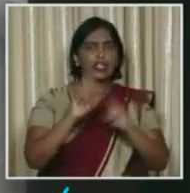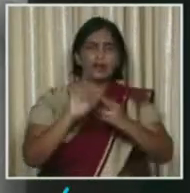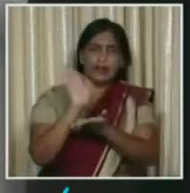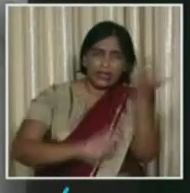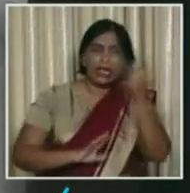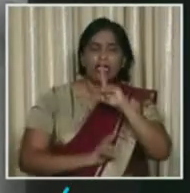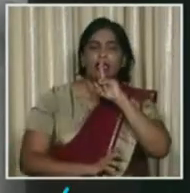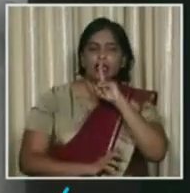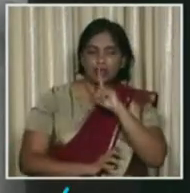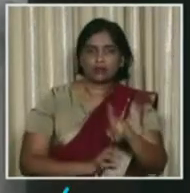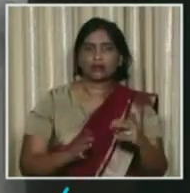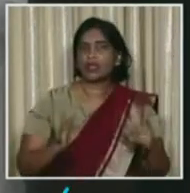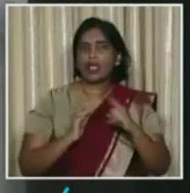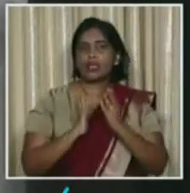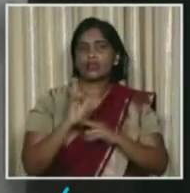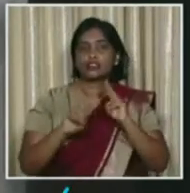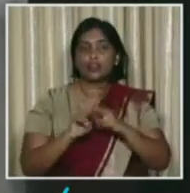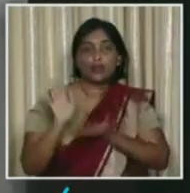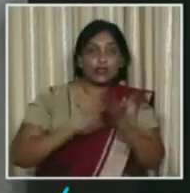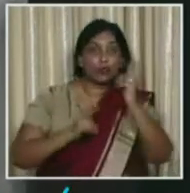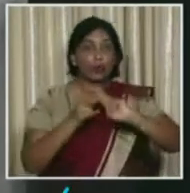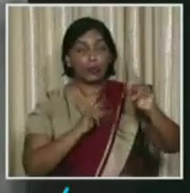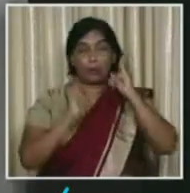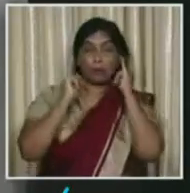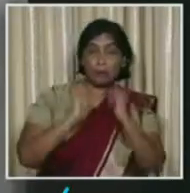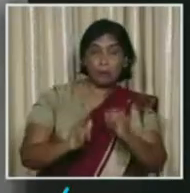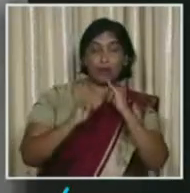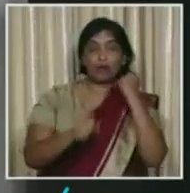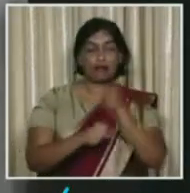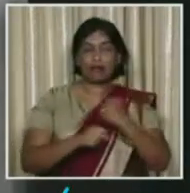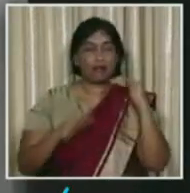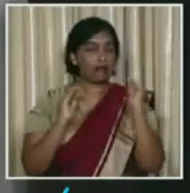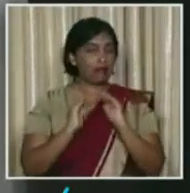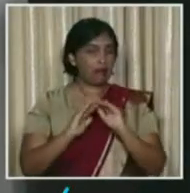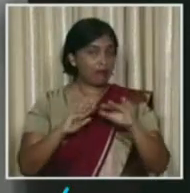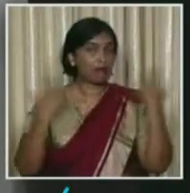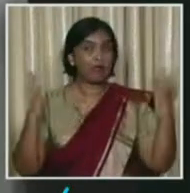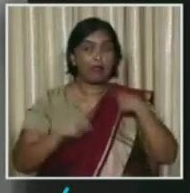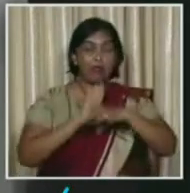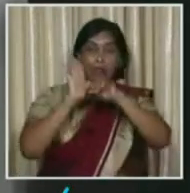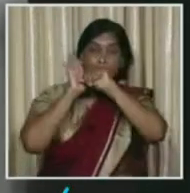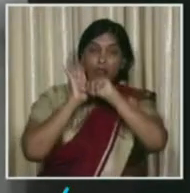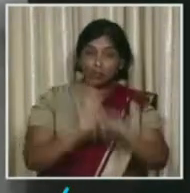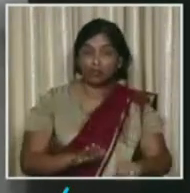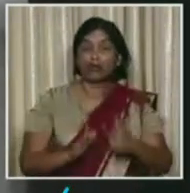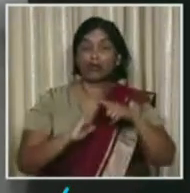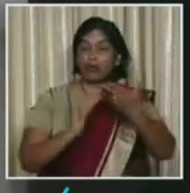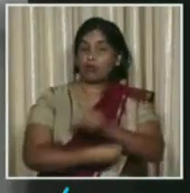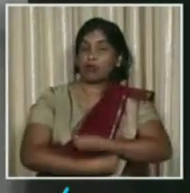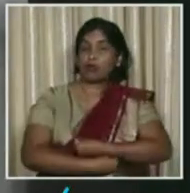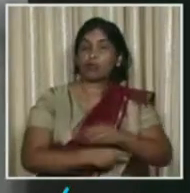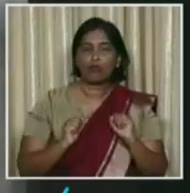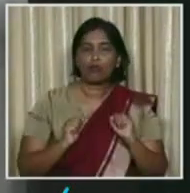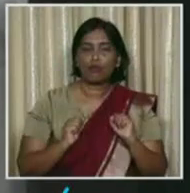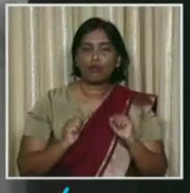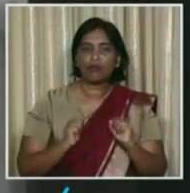කියලා. කවුද IMF එකට යන්න එපා? ඒක දේශද්‍රෝහි රාජද්‍රෝහි රට පාවා දෙනවා රට විනාශ කරනවා කිව්වේ